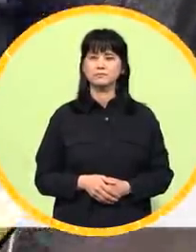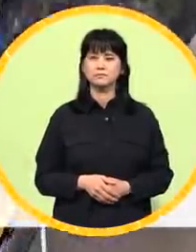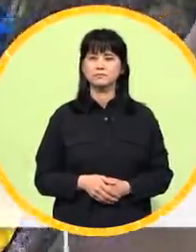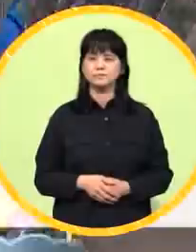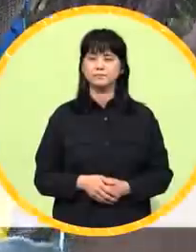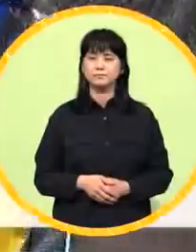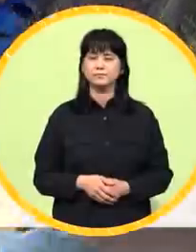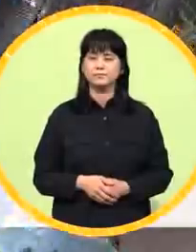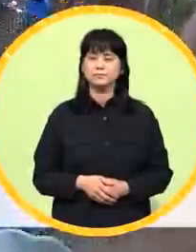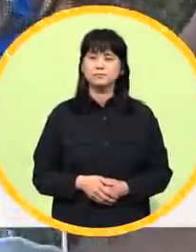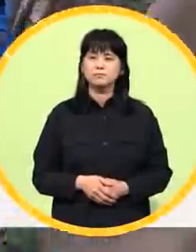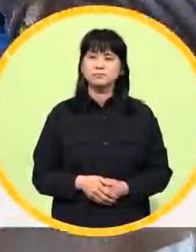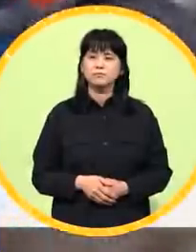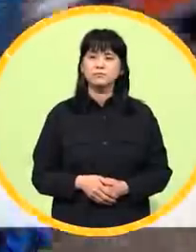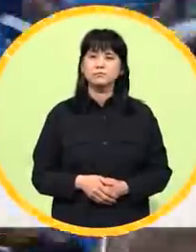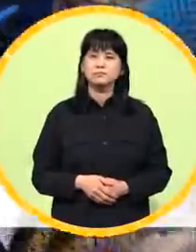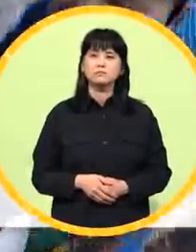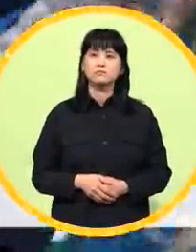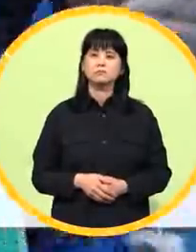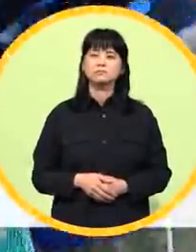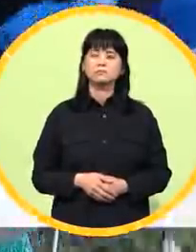いいじゃん5